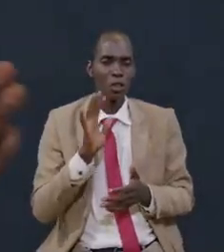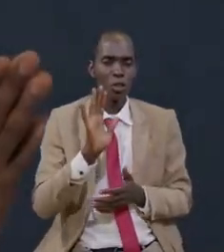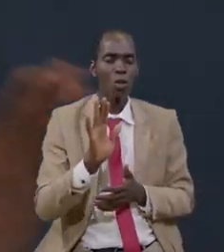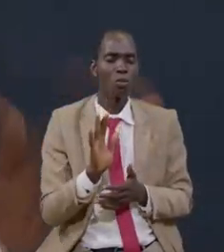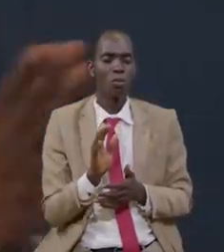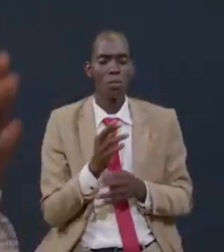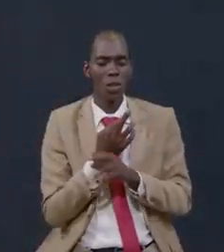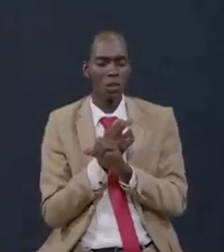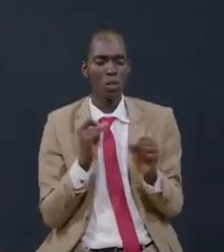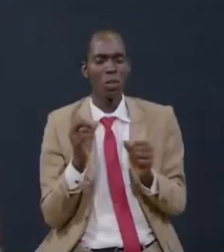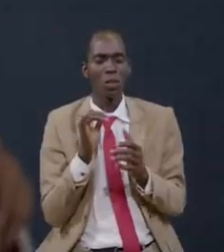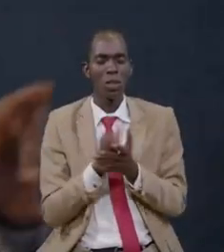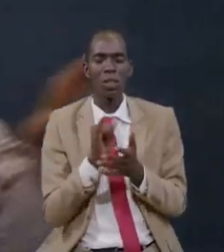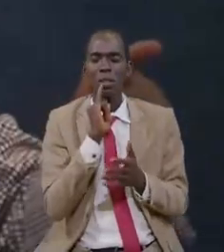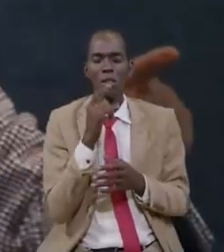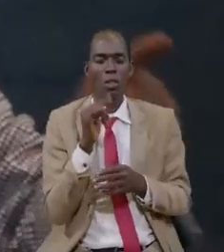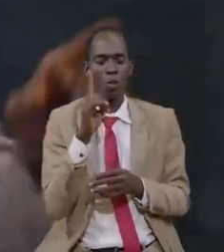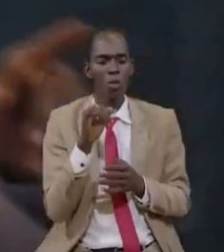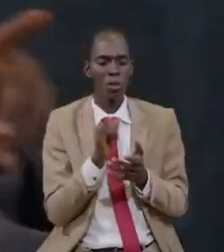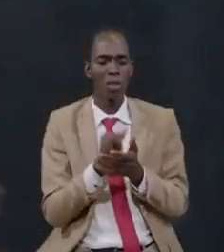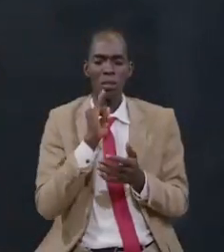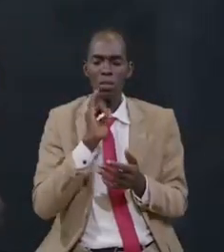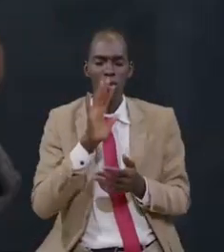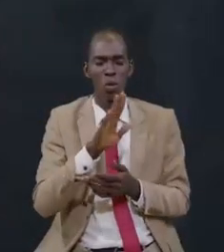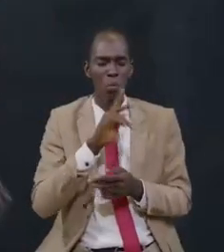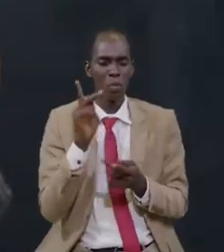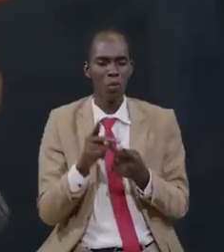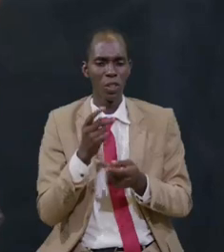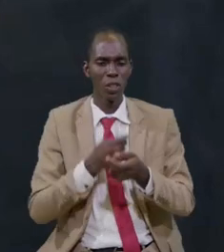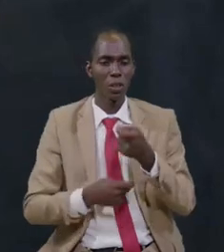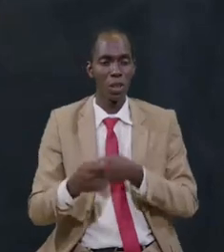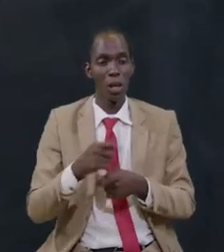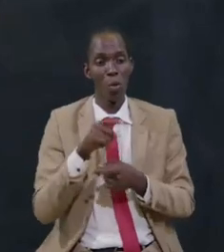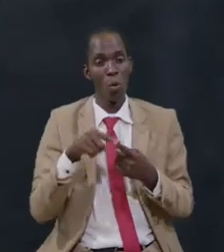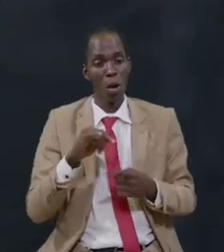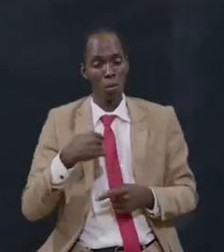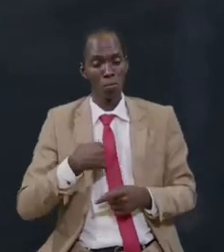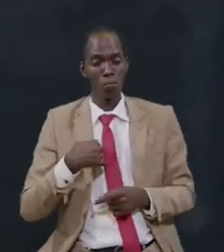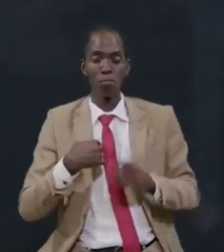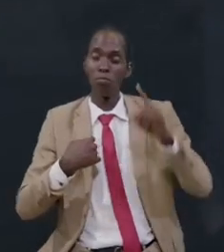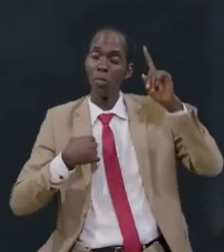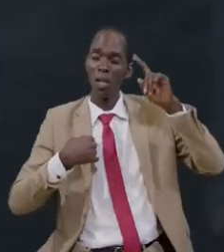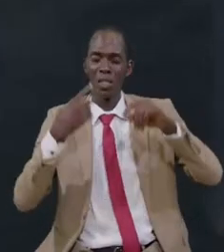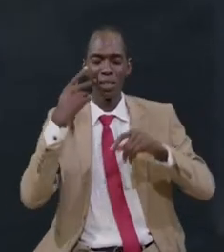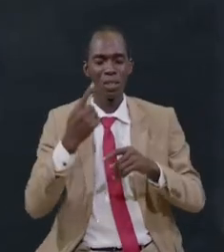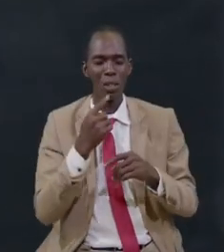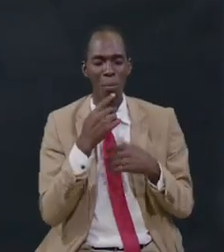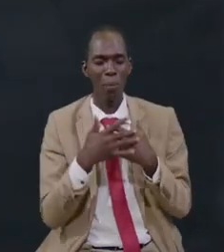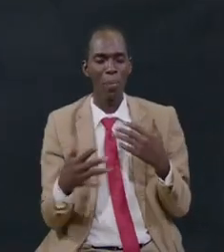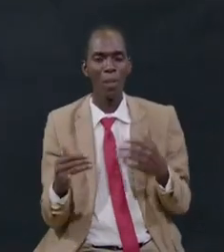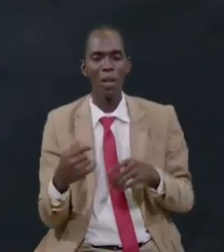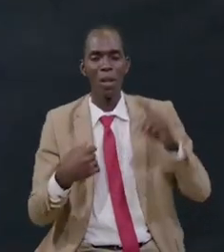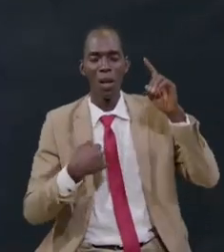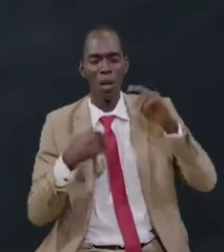celui qui est votre substitut. Et quand je verrai son sang je passerai par dessus